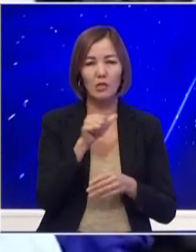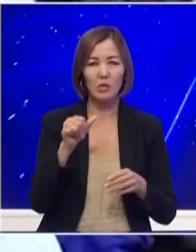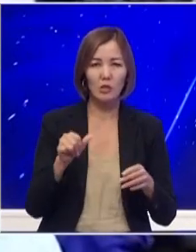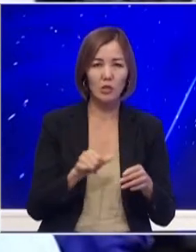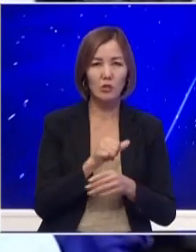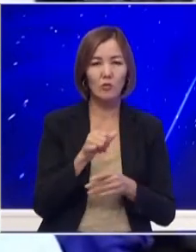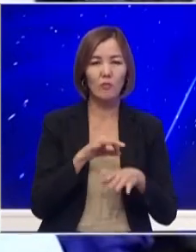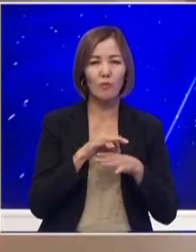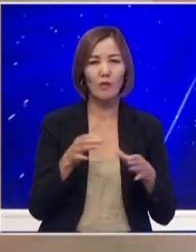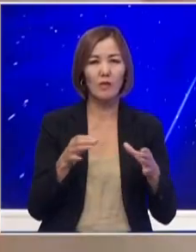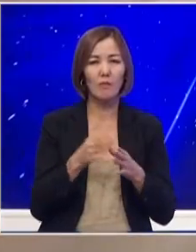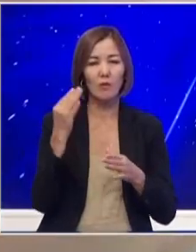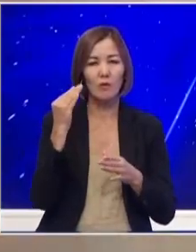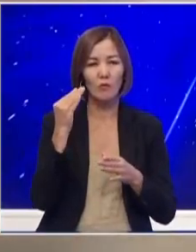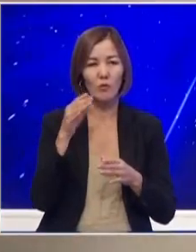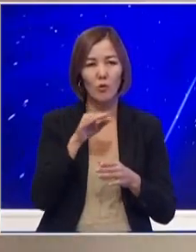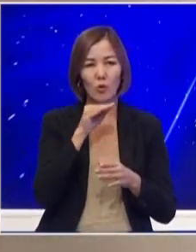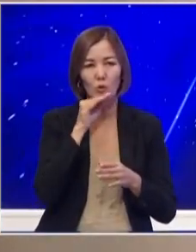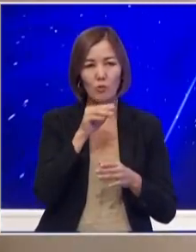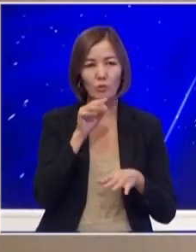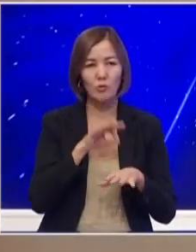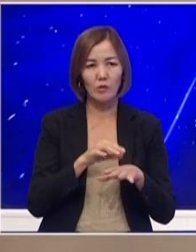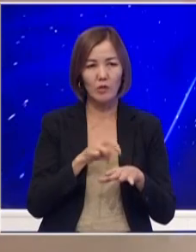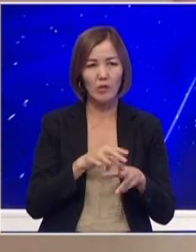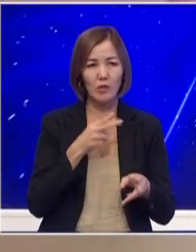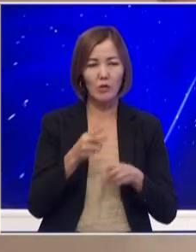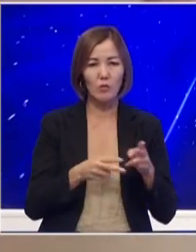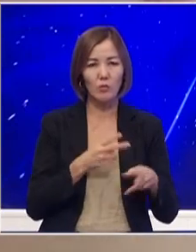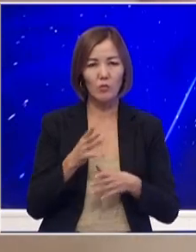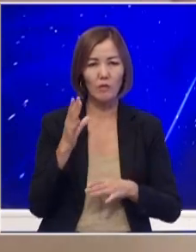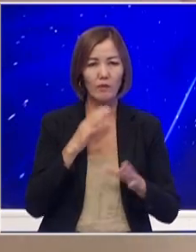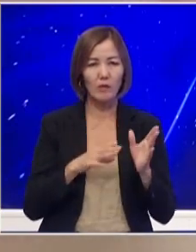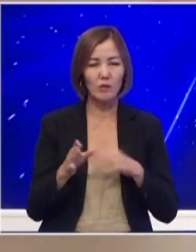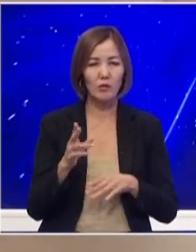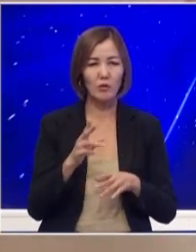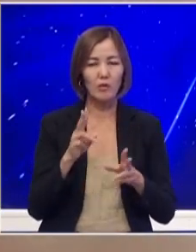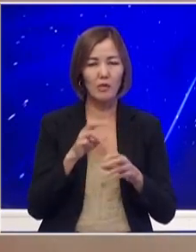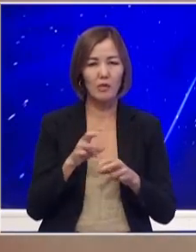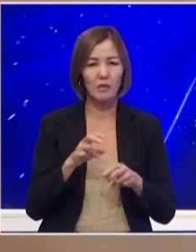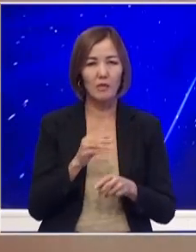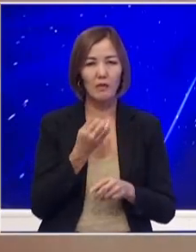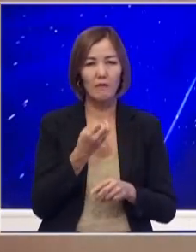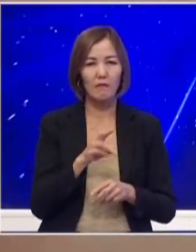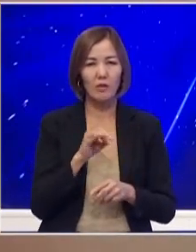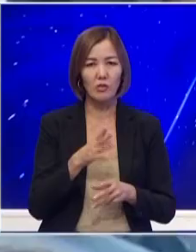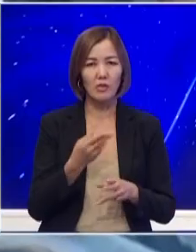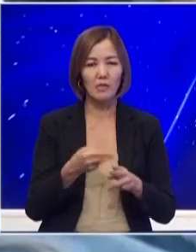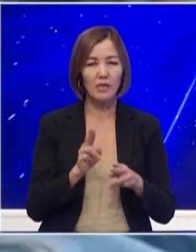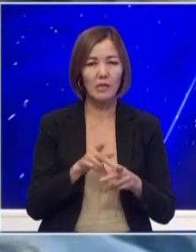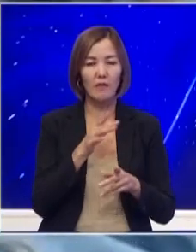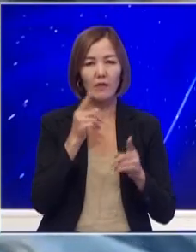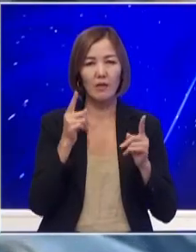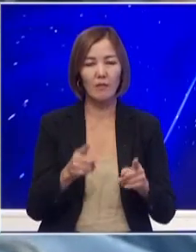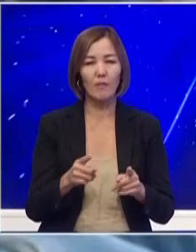Ее проводила команда ученых, инженеров и хирургов из Института медицинских исследований Файнштейна. За это